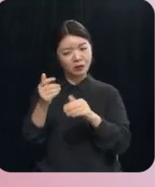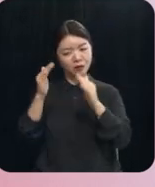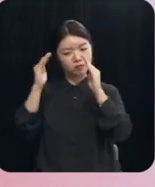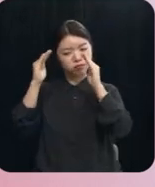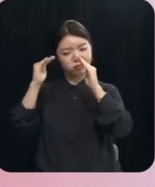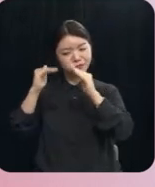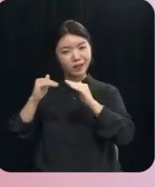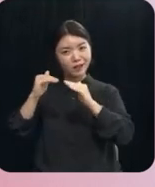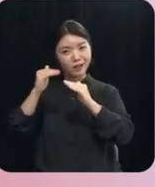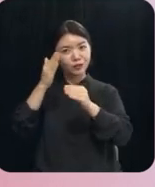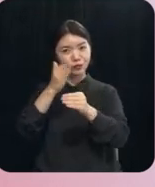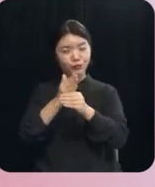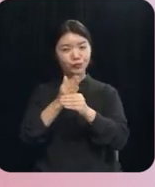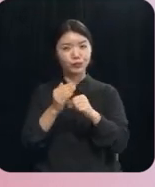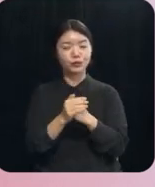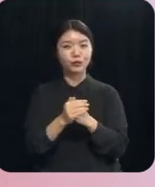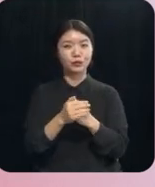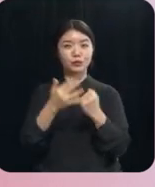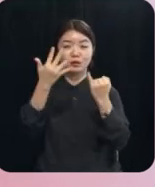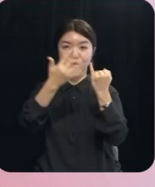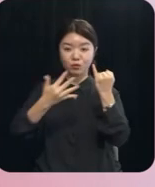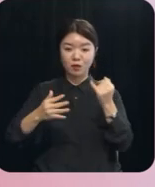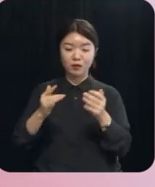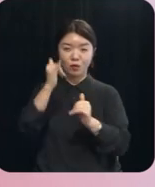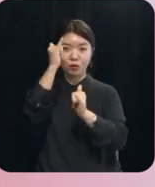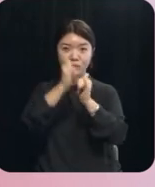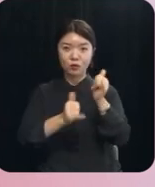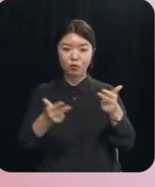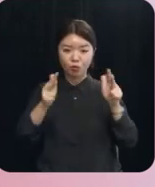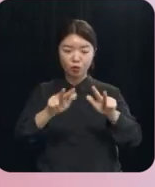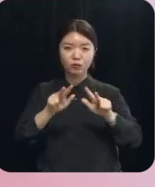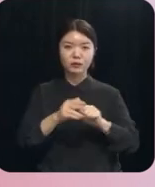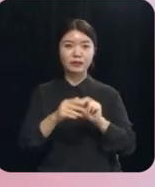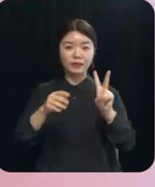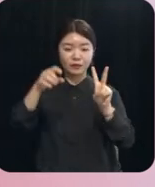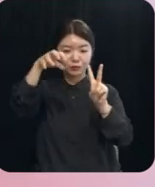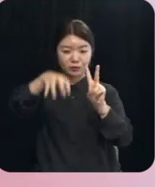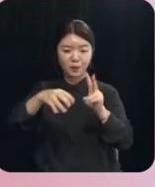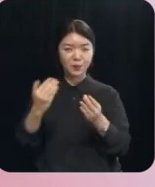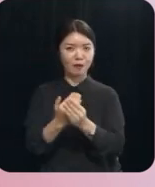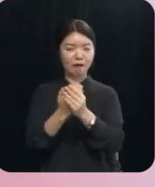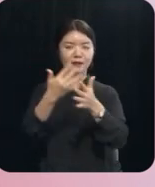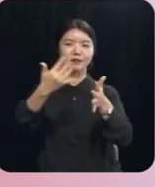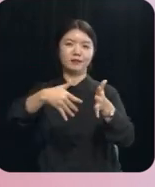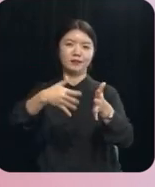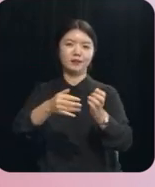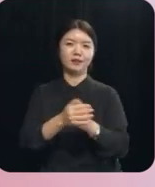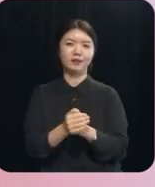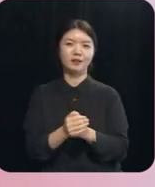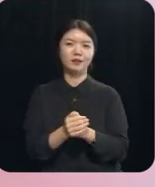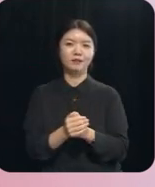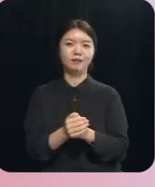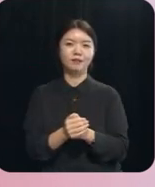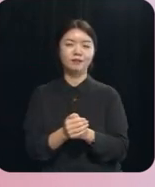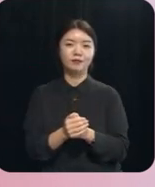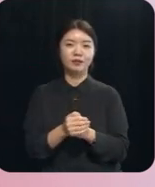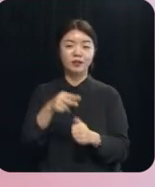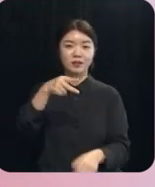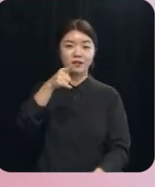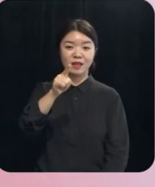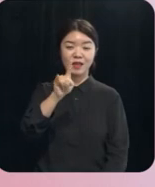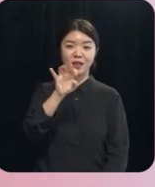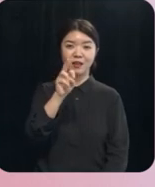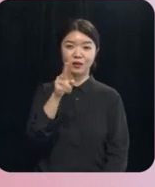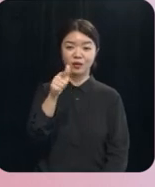들어와 있습니다. 신화역사 공원도 제2지구는 현재 개발이 되지 않고 있지요. 관광미항은 세운교만 만들어